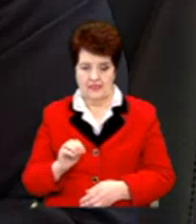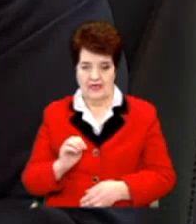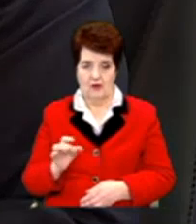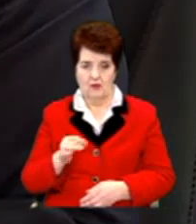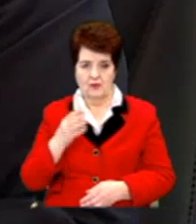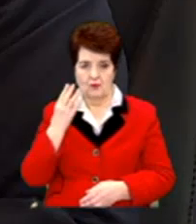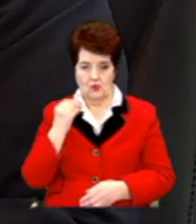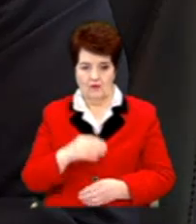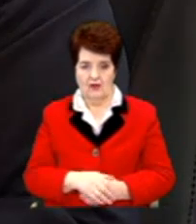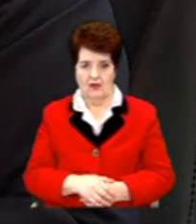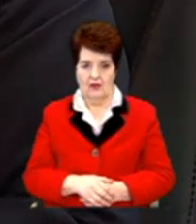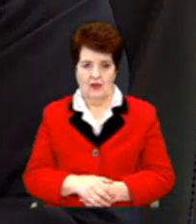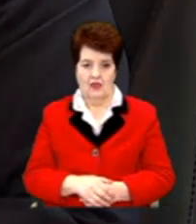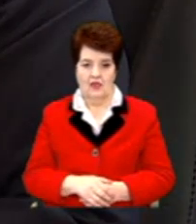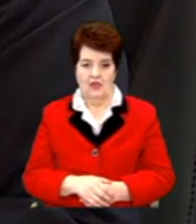Moldova,